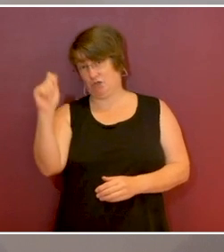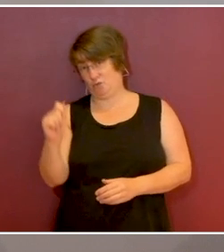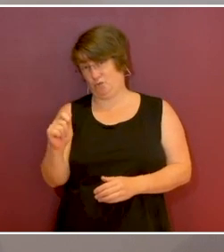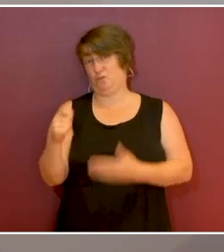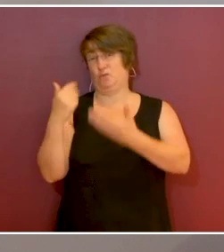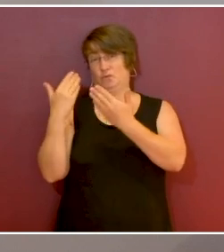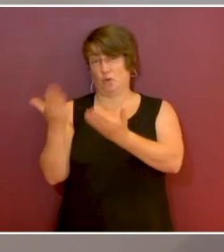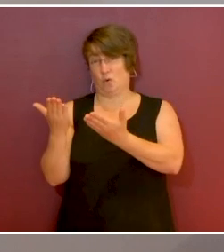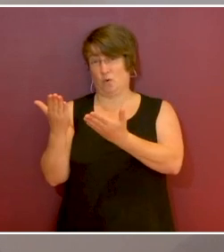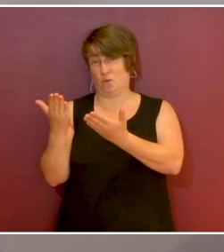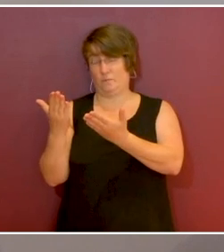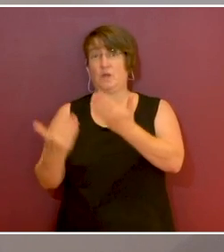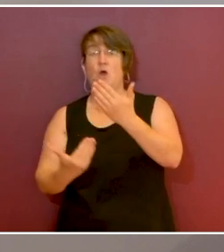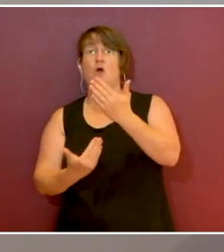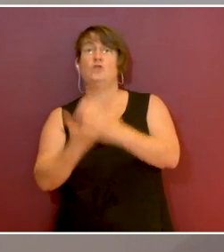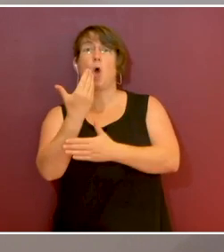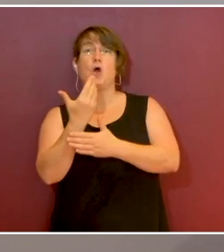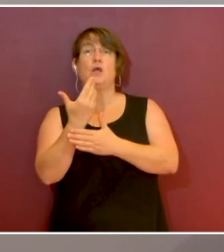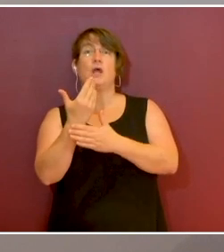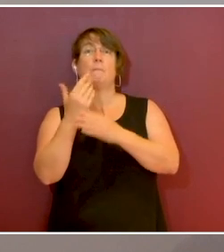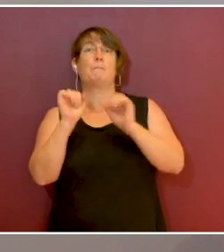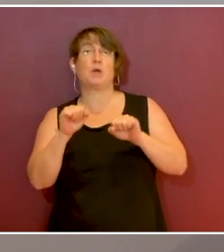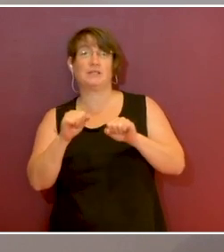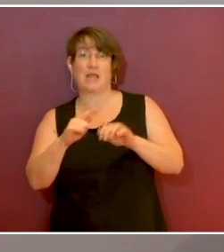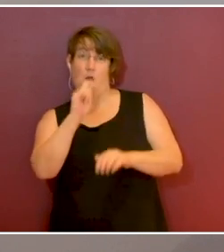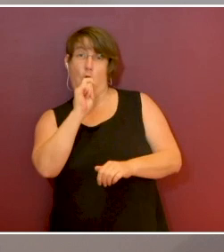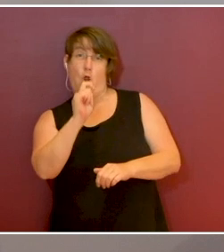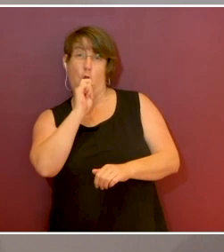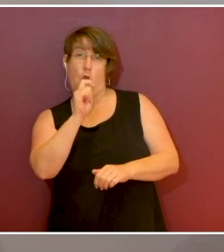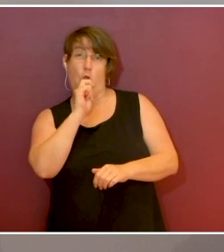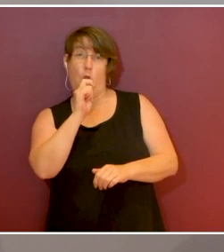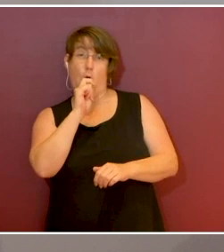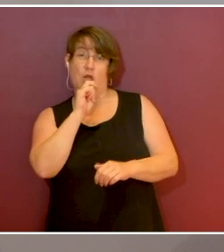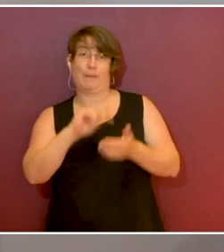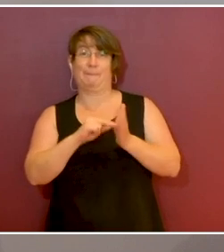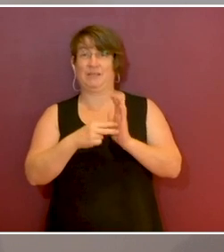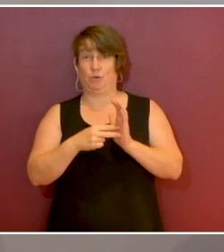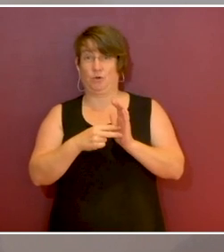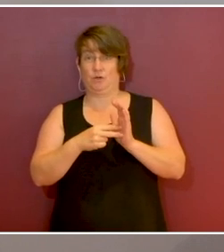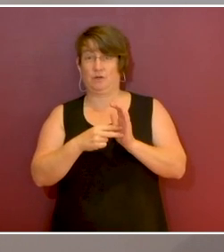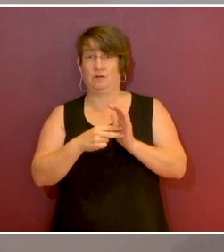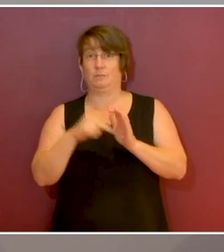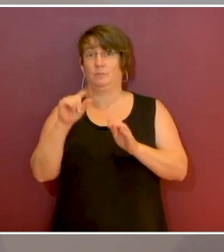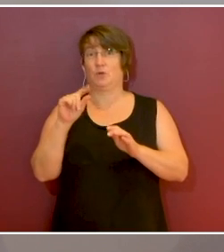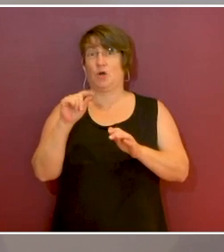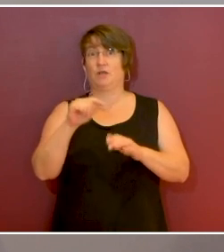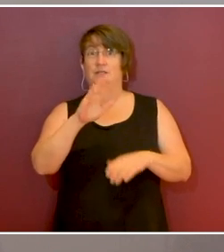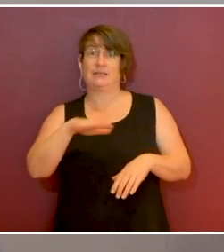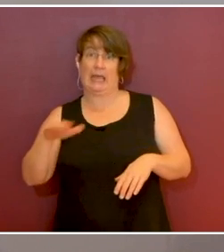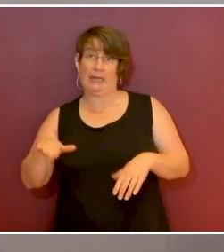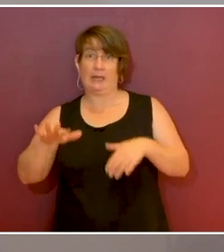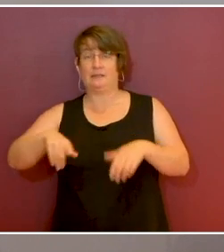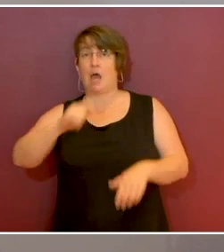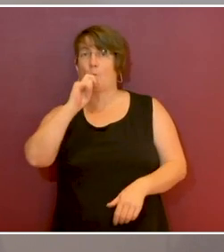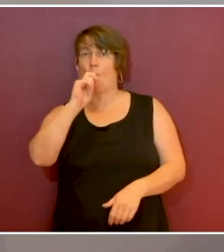neuen Methode, der sogenannten Lolli-Methode, wo die Kinder auf einem Abstrichtupfer lutschen und